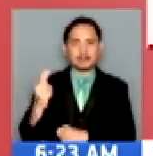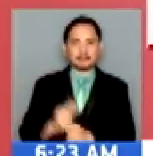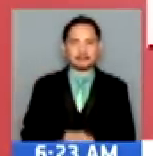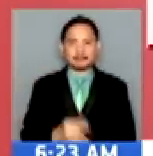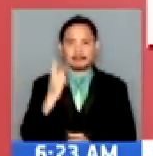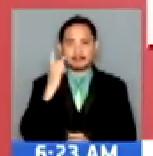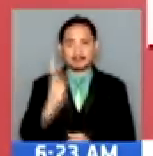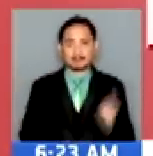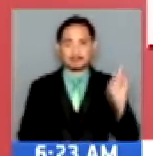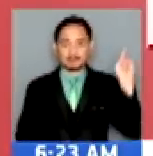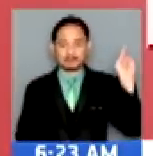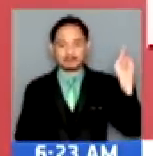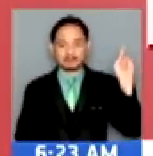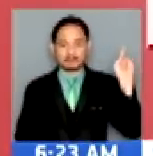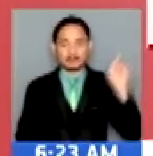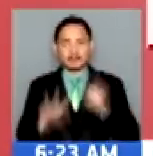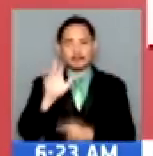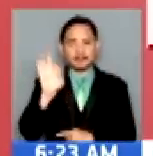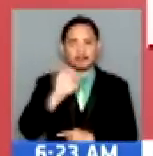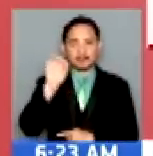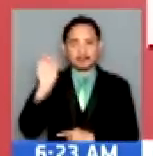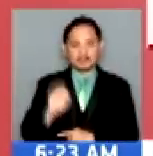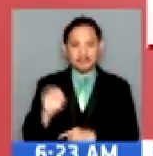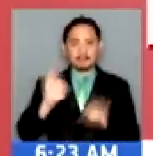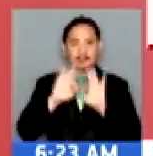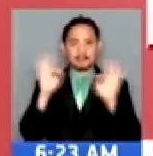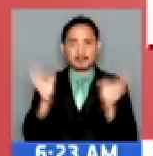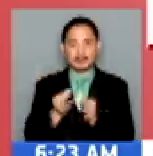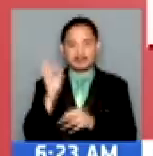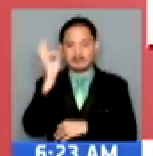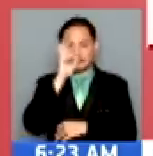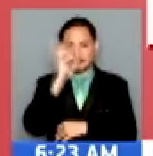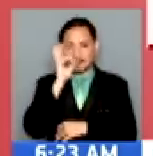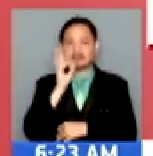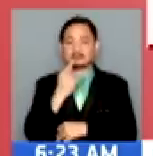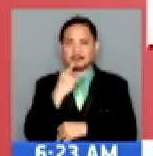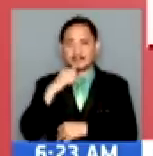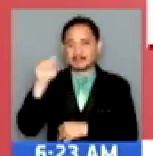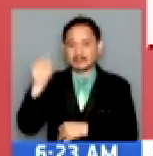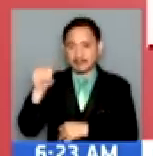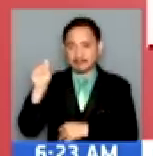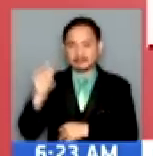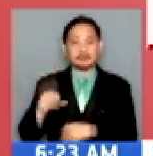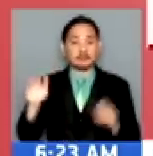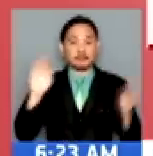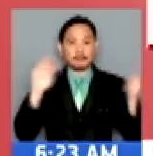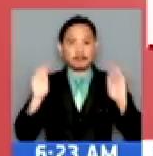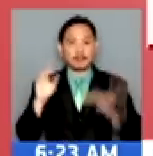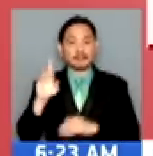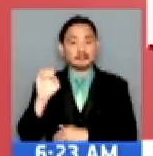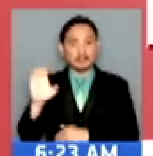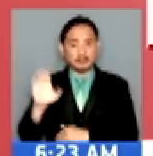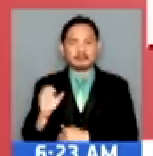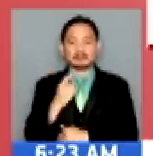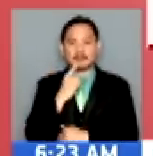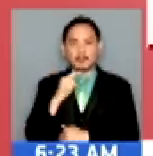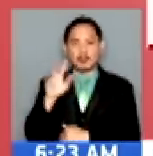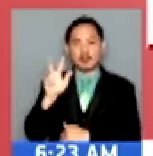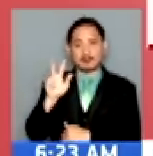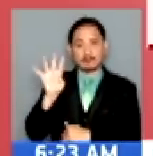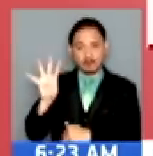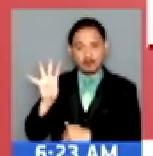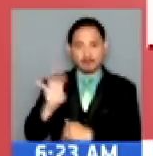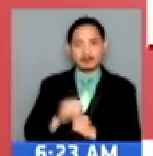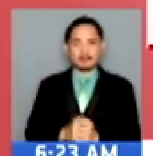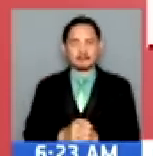ang 39% ng mga pamilyang Pilipino. Mas mataas kumpara sa naitala noong Desyembre na 34% o katumbas ng mahigit